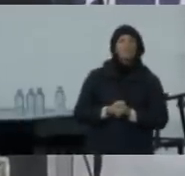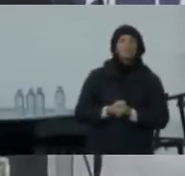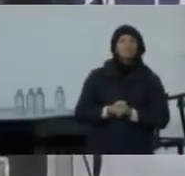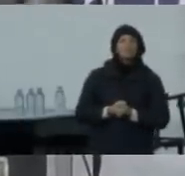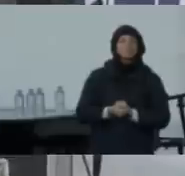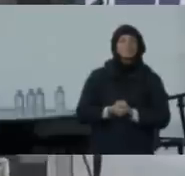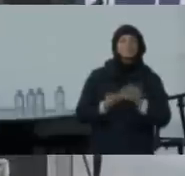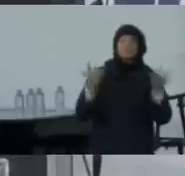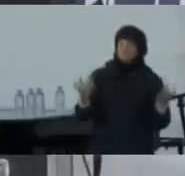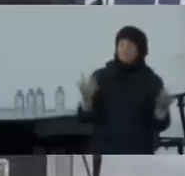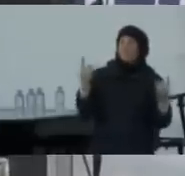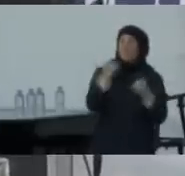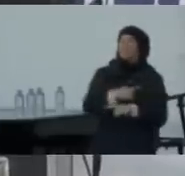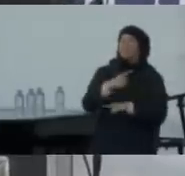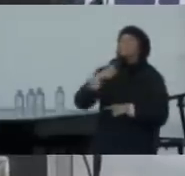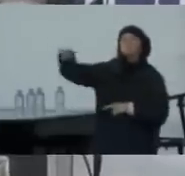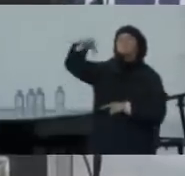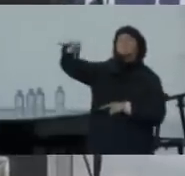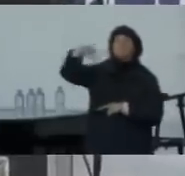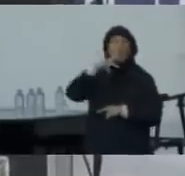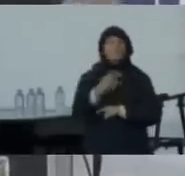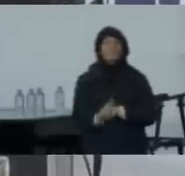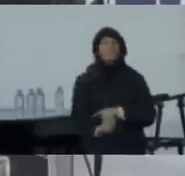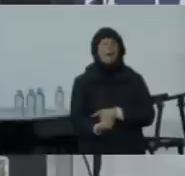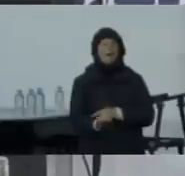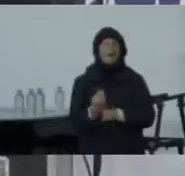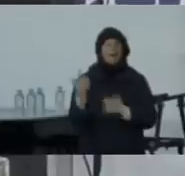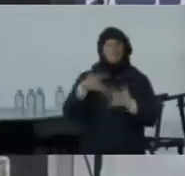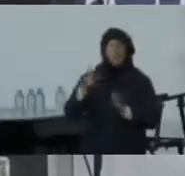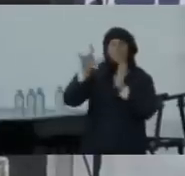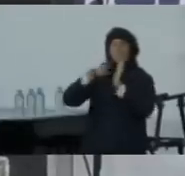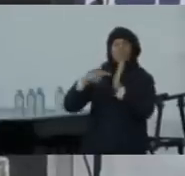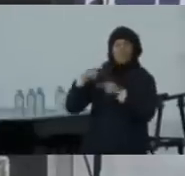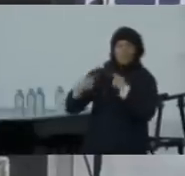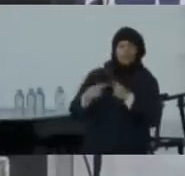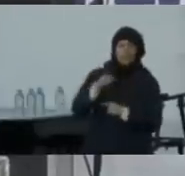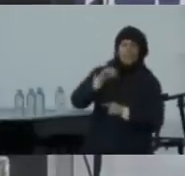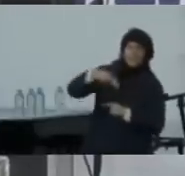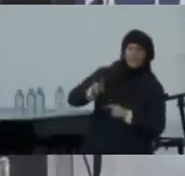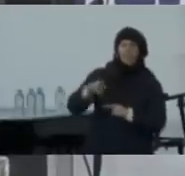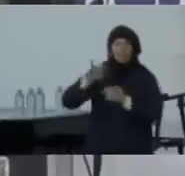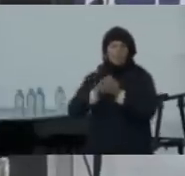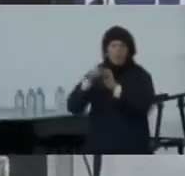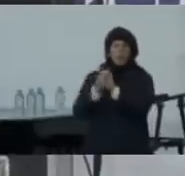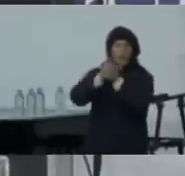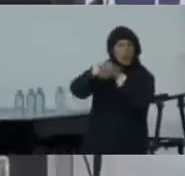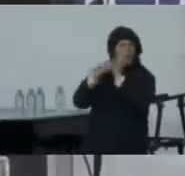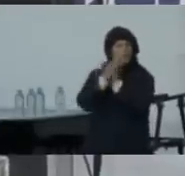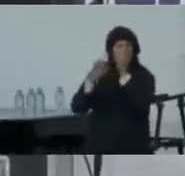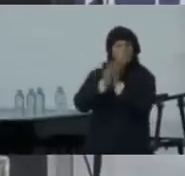E invece di che cosa parlano questi qua? 7 mesi che discutono dell'IMU, l'ICI, il DARSU, TISI, TUSI, tutto.